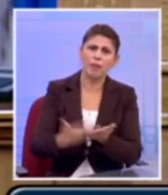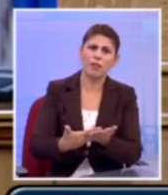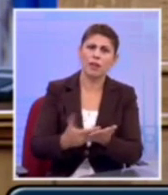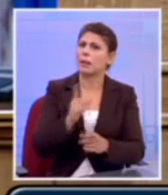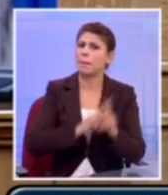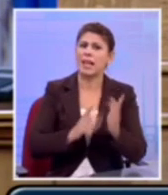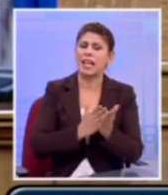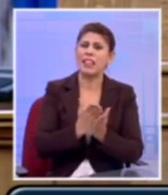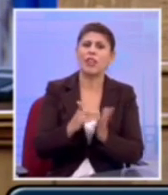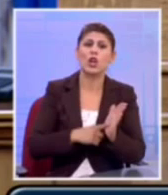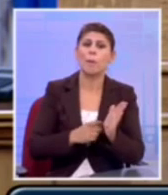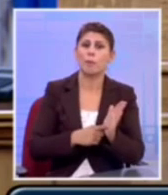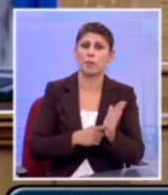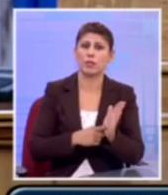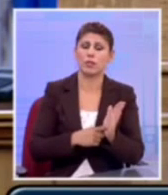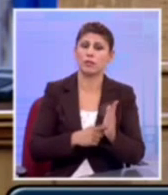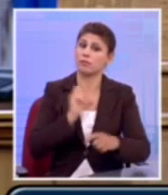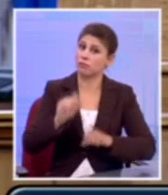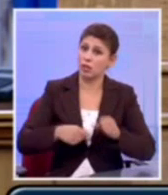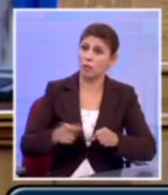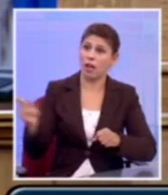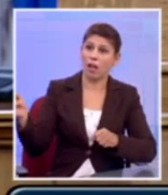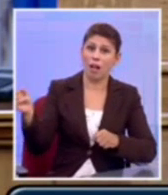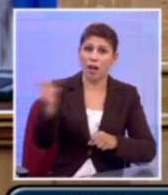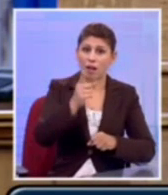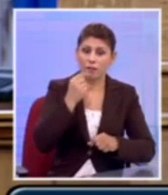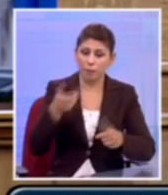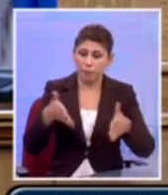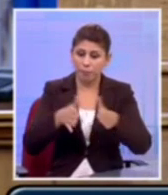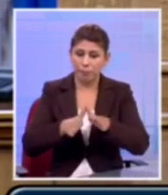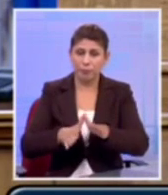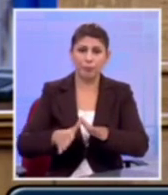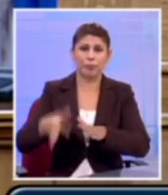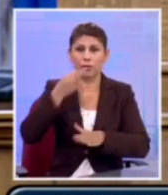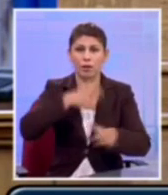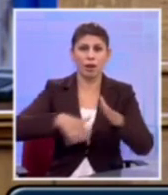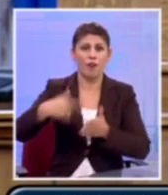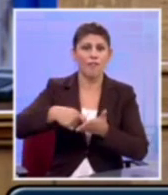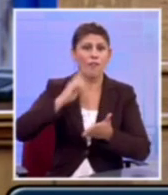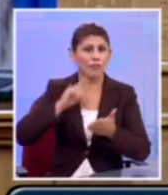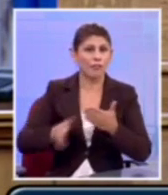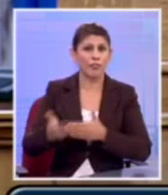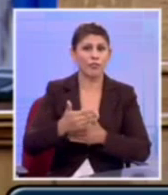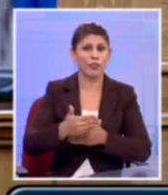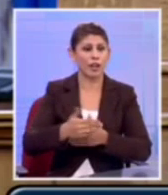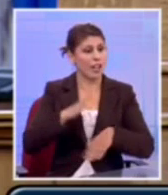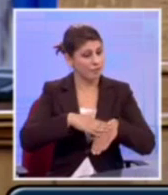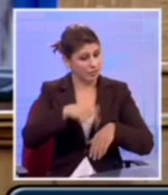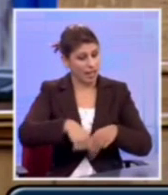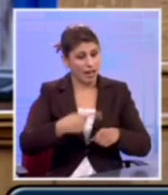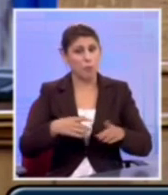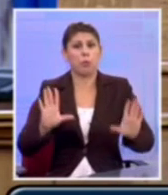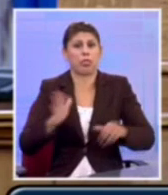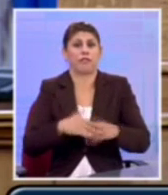ηθική νομιμοποίηση επιχειρείται να κανοναρχηθεί ένας λαός που δεν έφτεξε